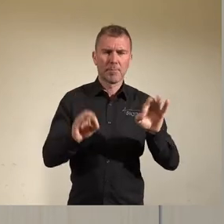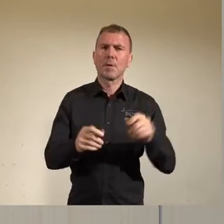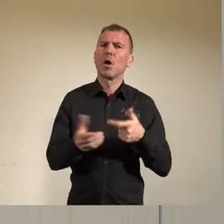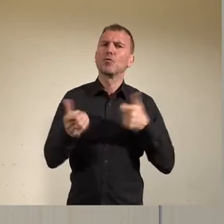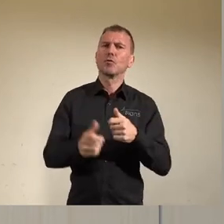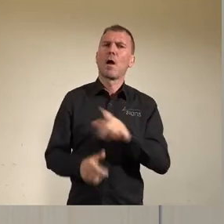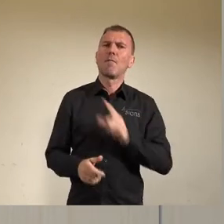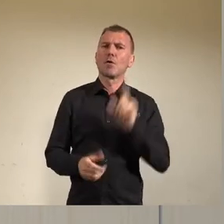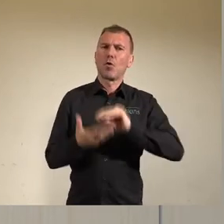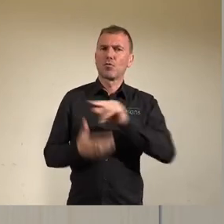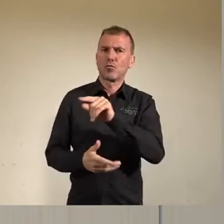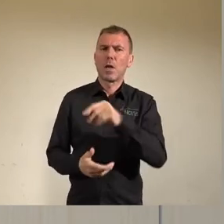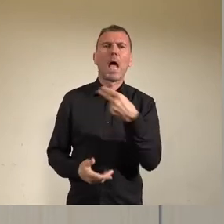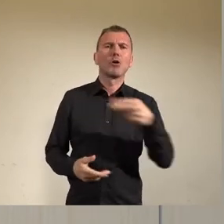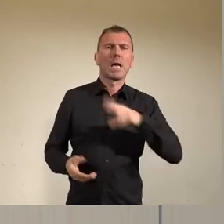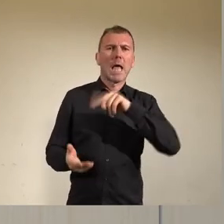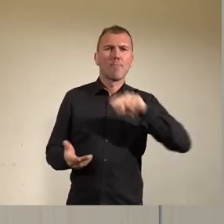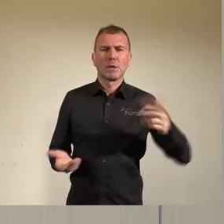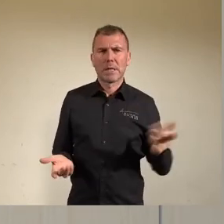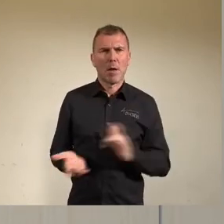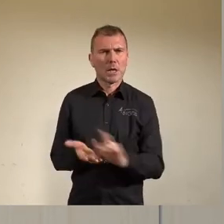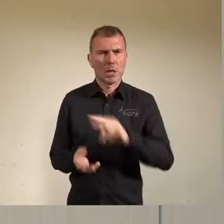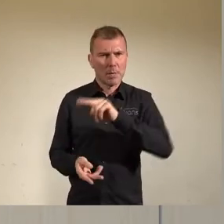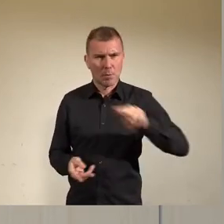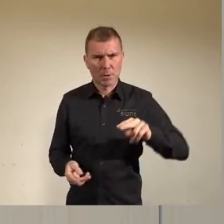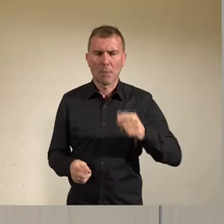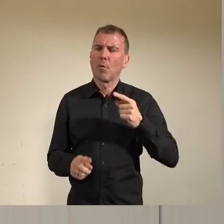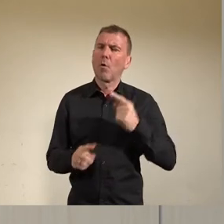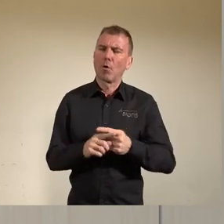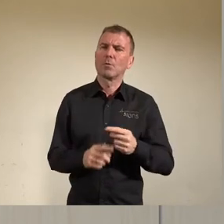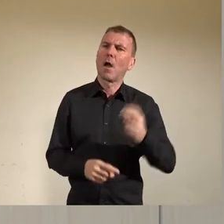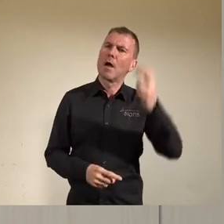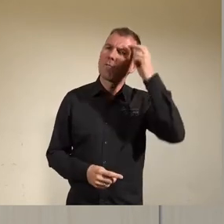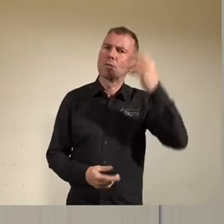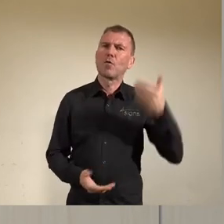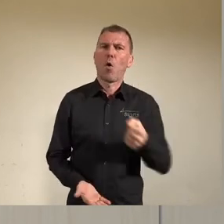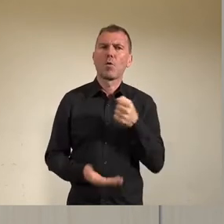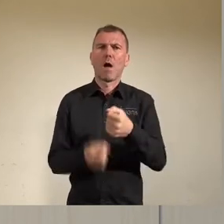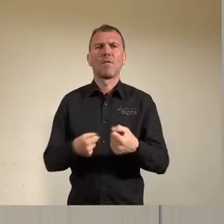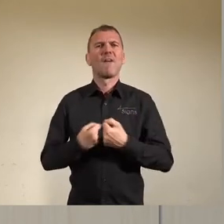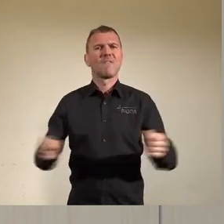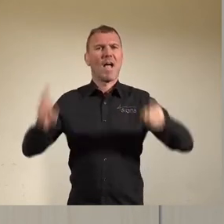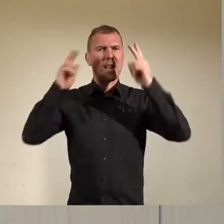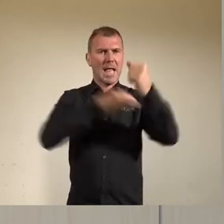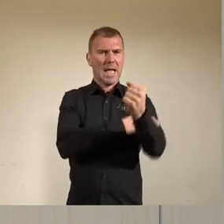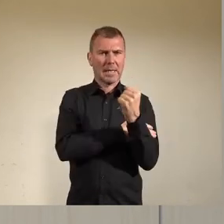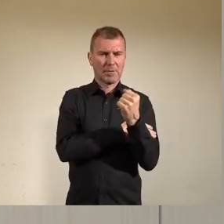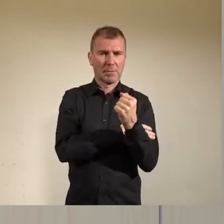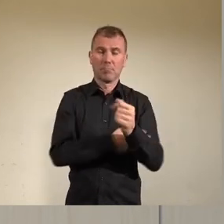Volkshochschule oder das Hygienemuseum und die versprochenen anständigen Honorare für freie Lehrkräfte. Ebenso für die Jugendhilfe,